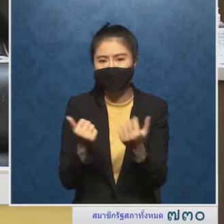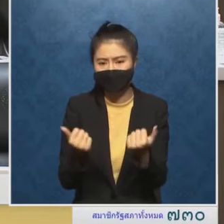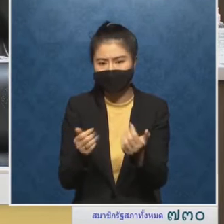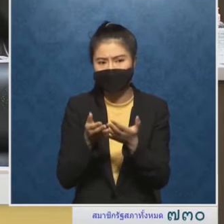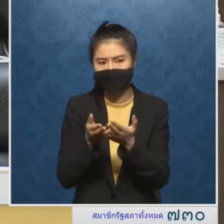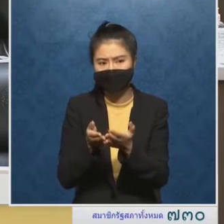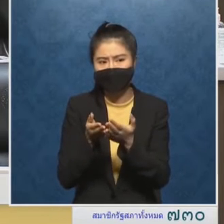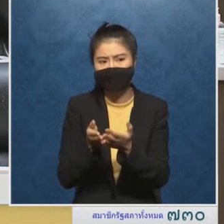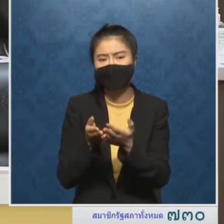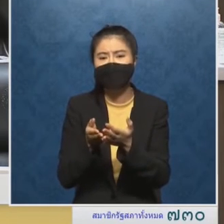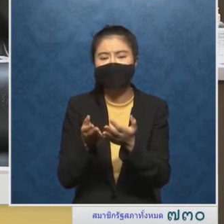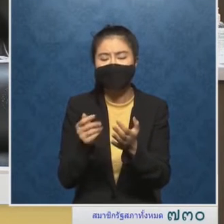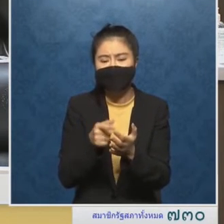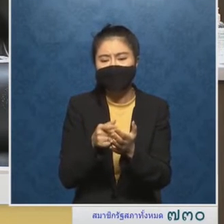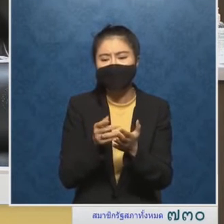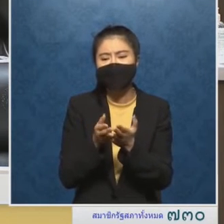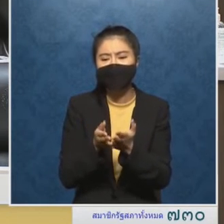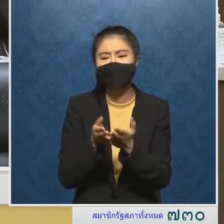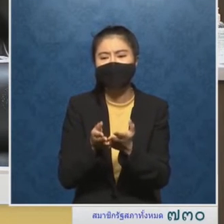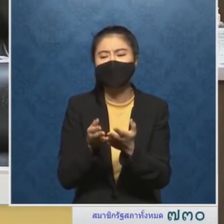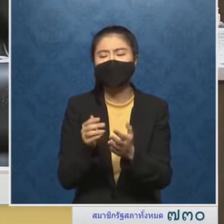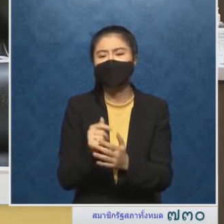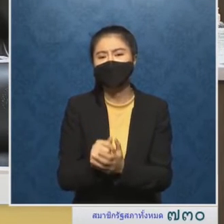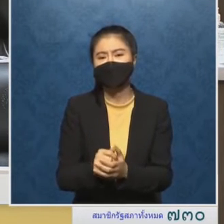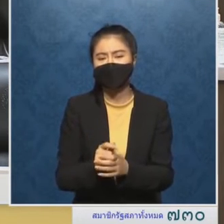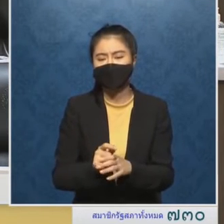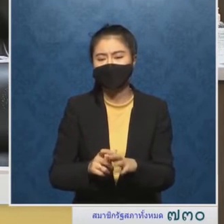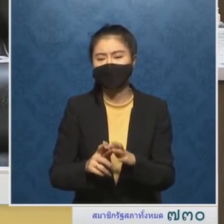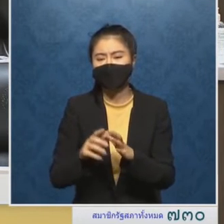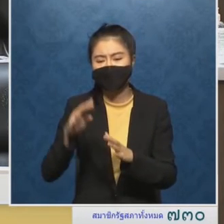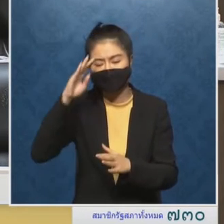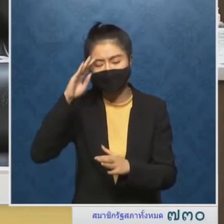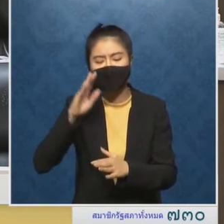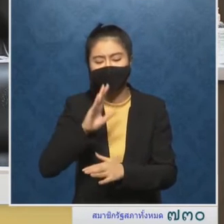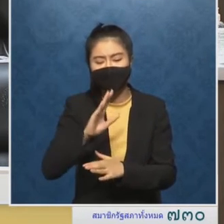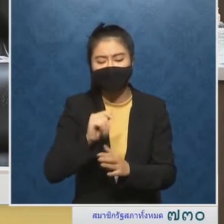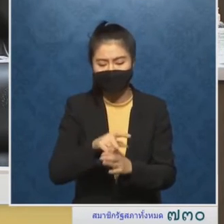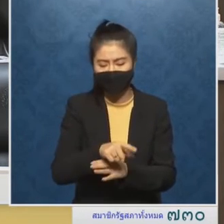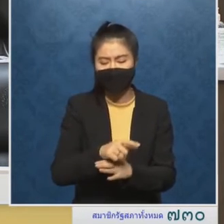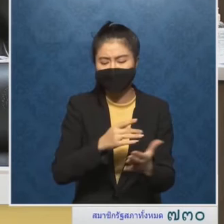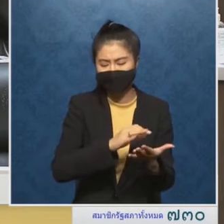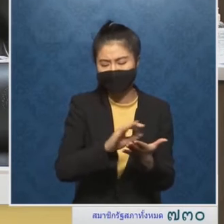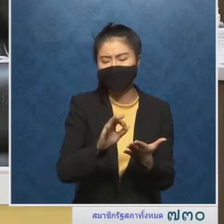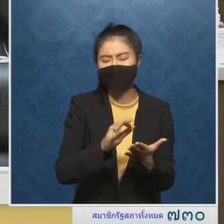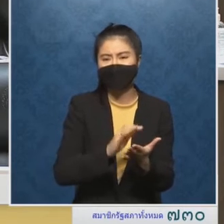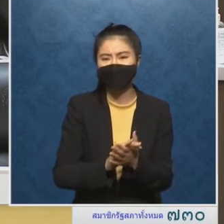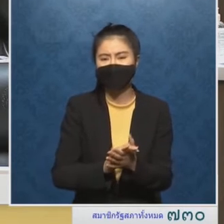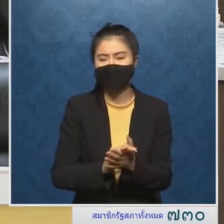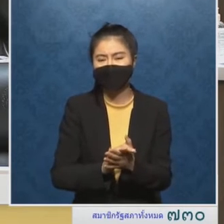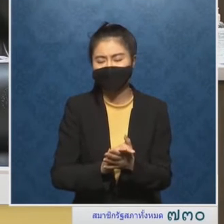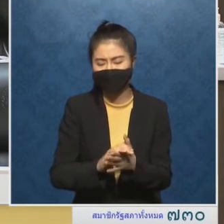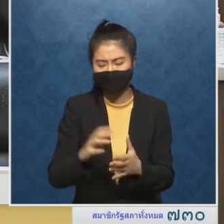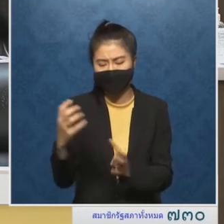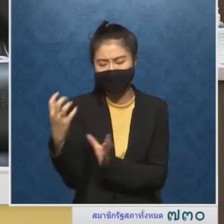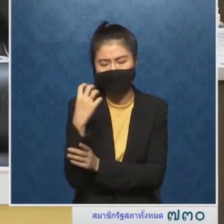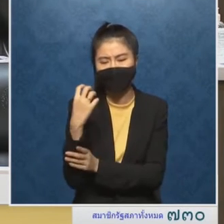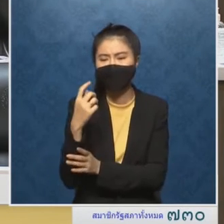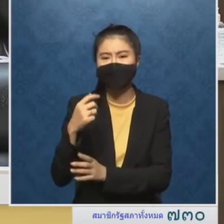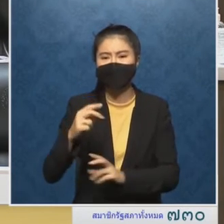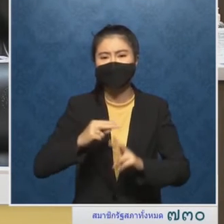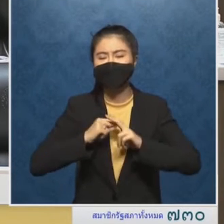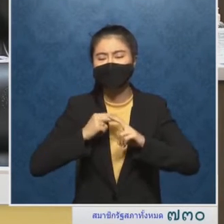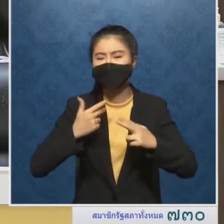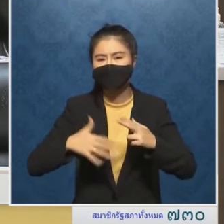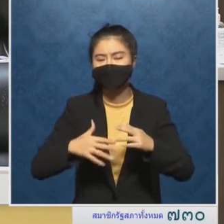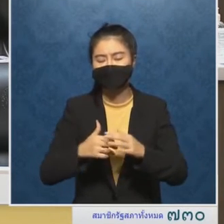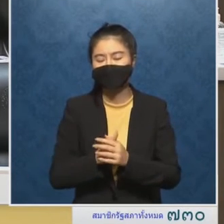็ต้นนะครับเดียผมเข้าล่เลยนะครั ไปไกลถ้อยคำเห่านี้แม้จะฟงดู